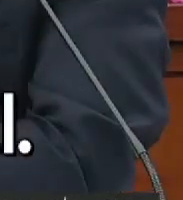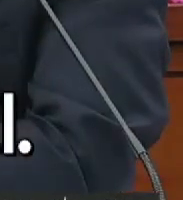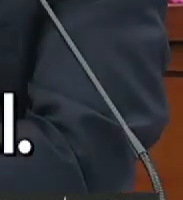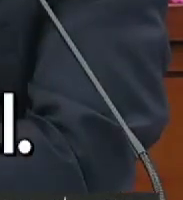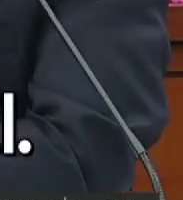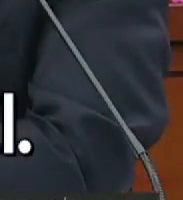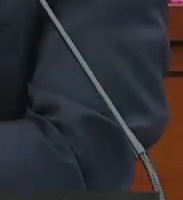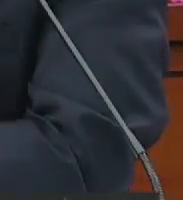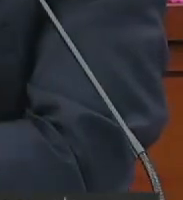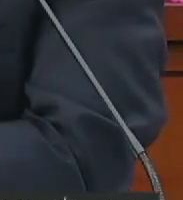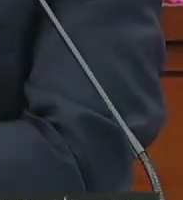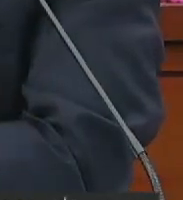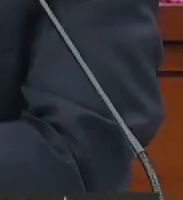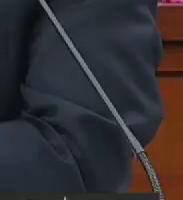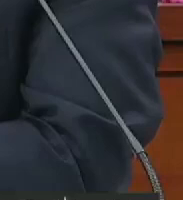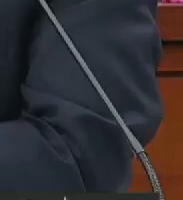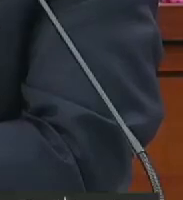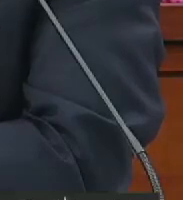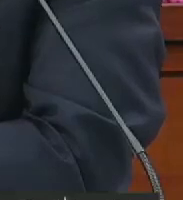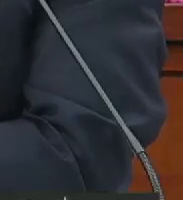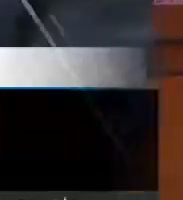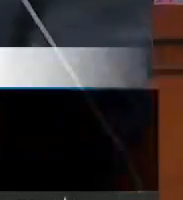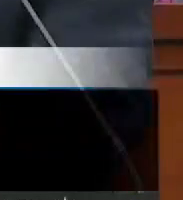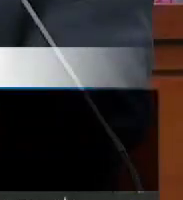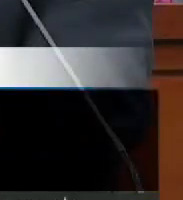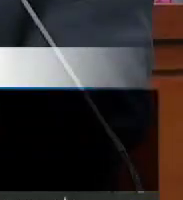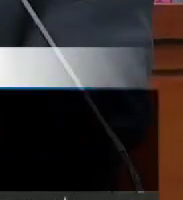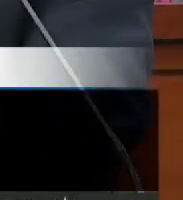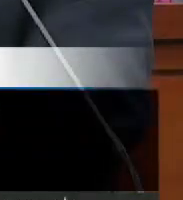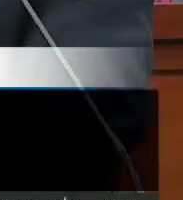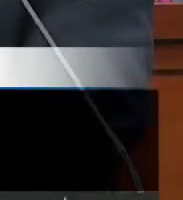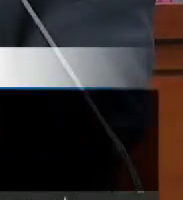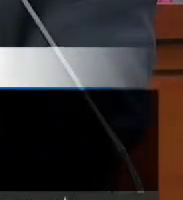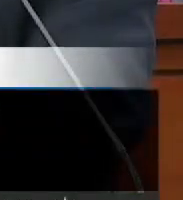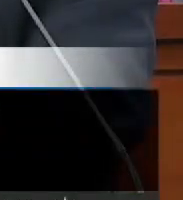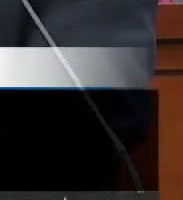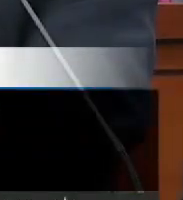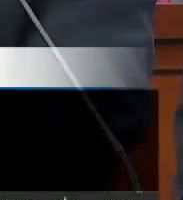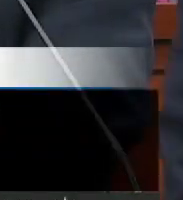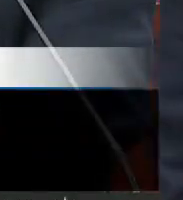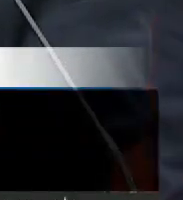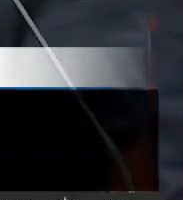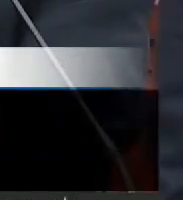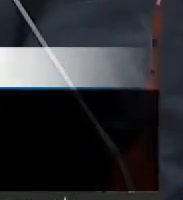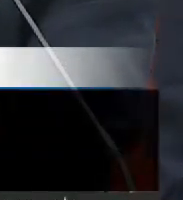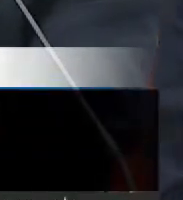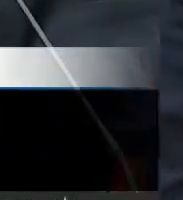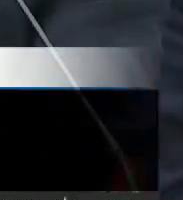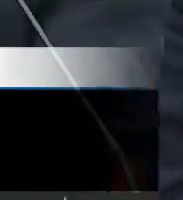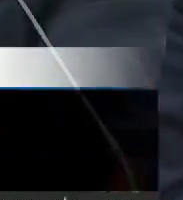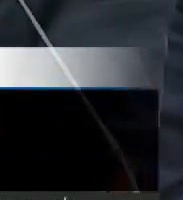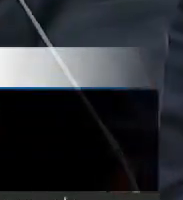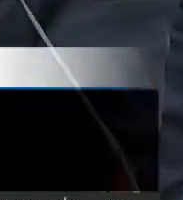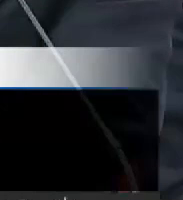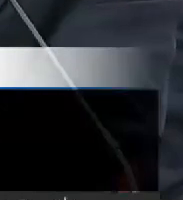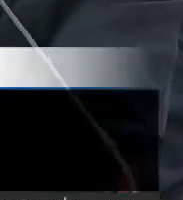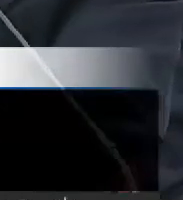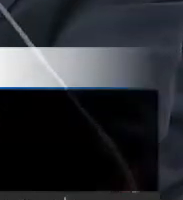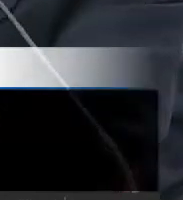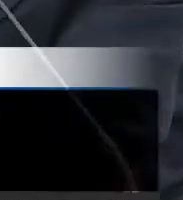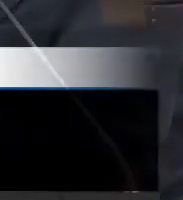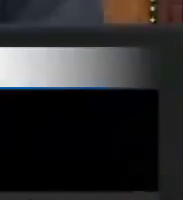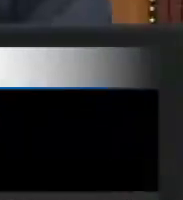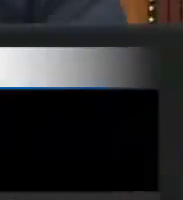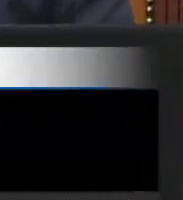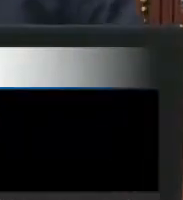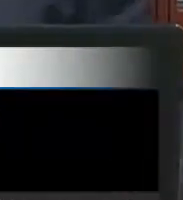이렇게 왔죠. 김용민 의원이 치셨지. 검사가 사법경찰관을 지휘하면 검사가 사법경찰관의